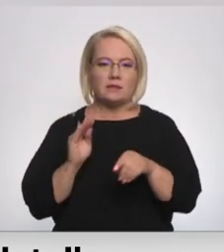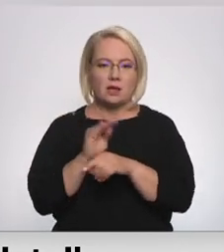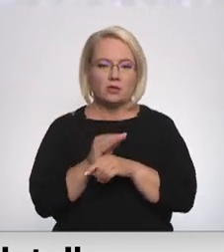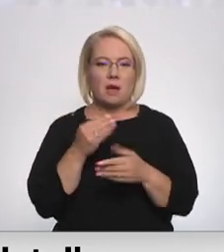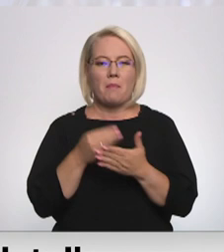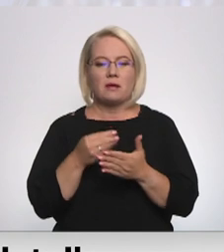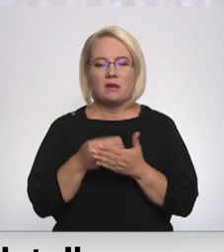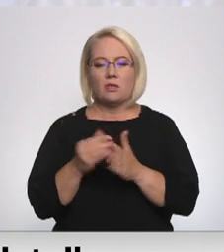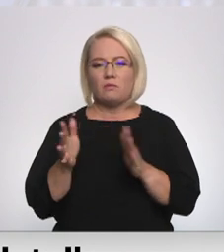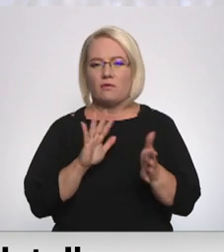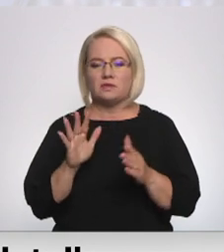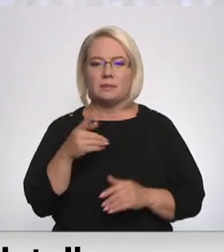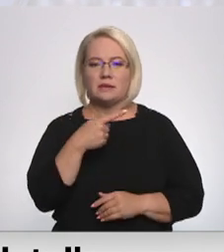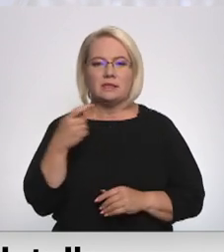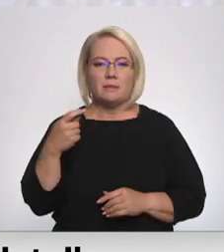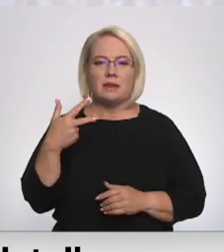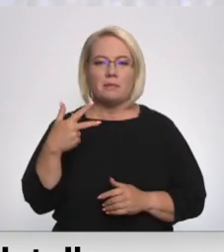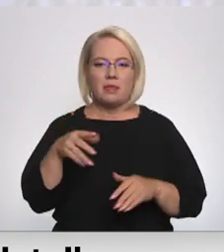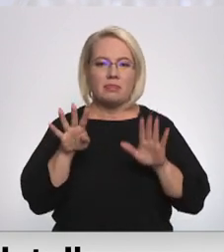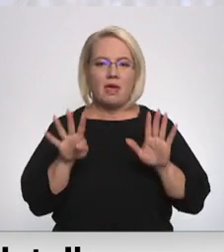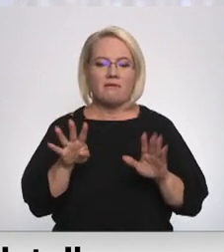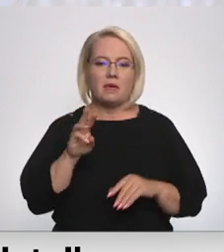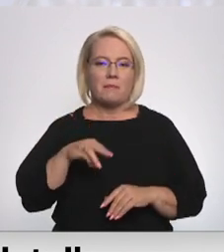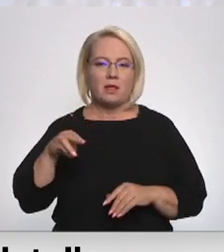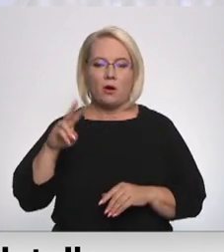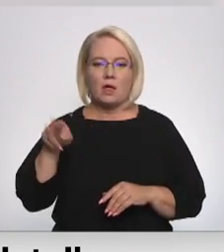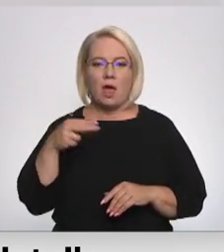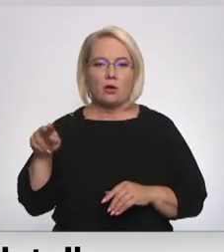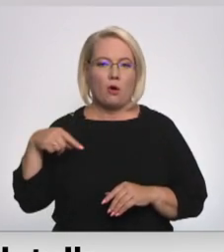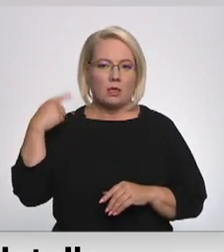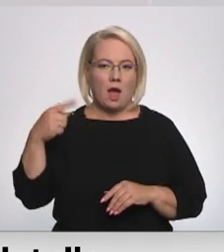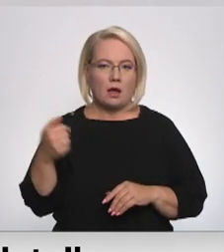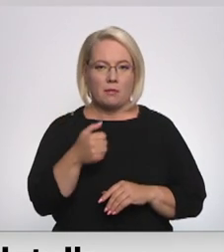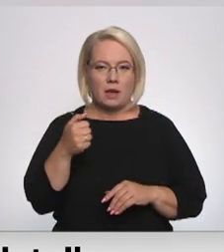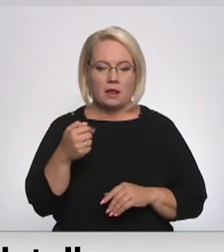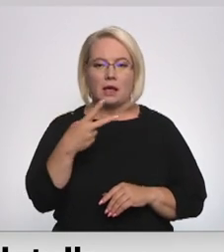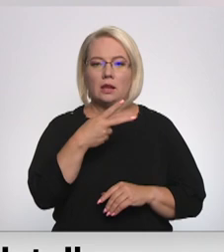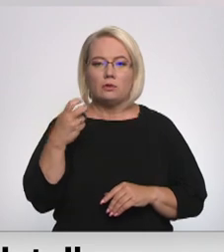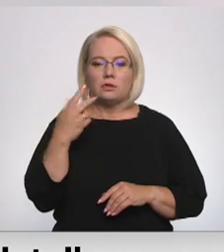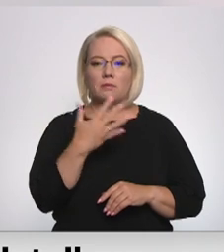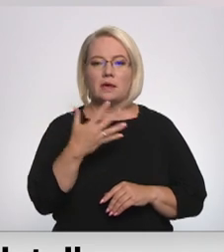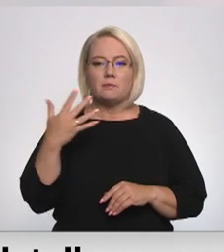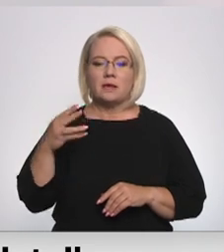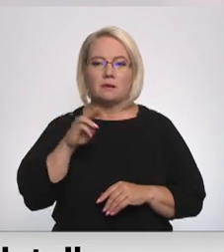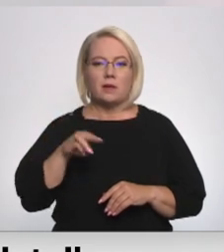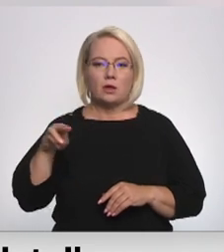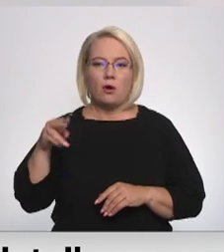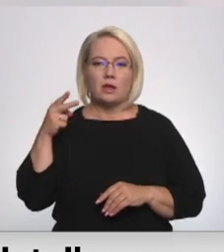izmaksātu provizoriski 139 miljonus eiro nākamgad, 255 miljonus